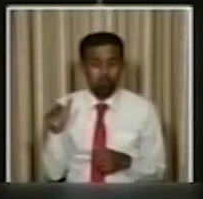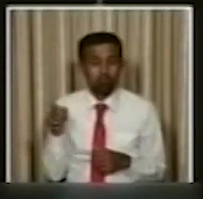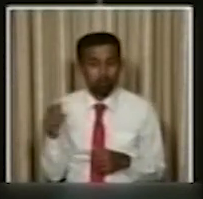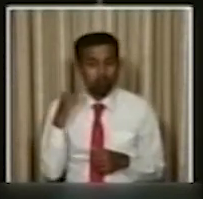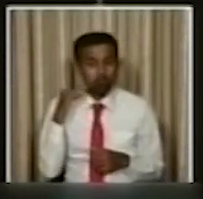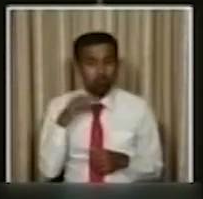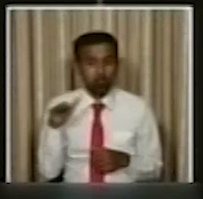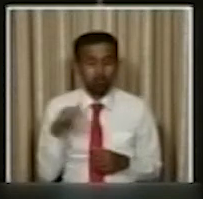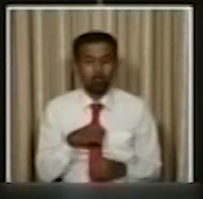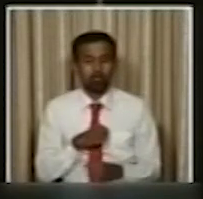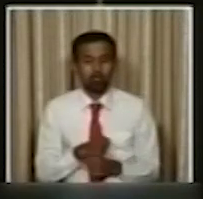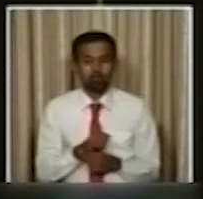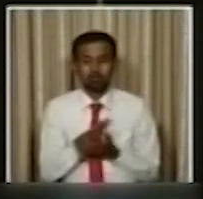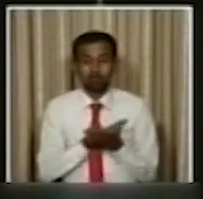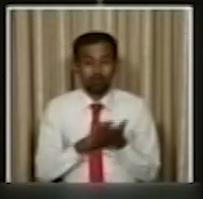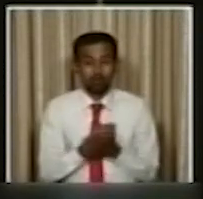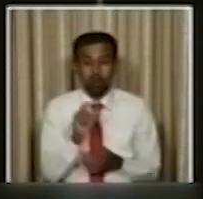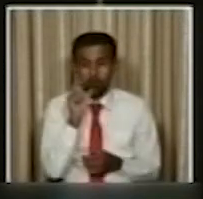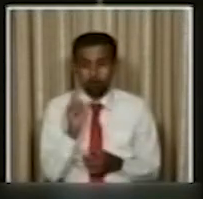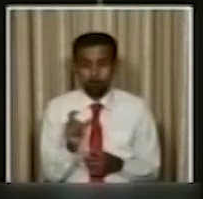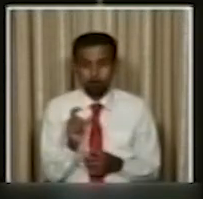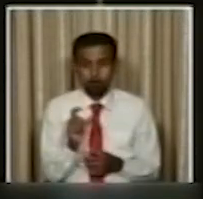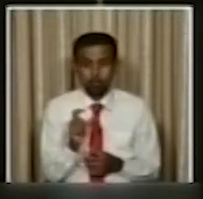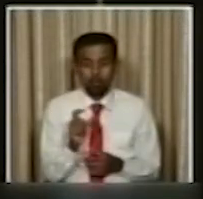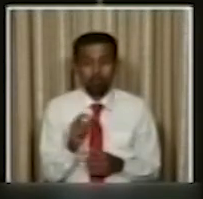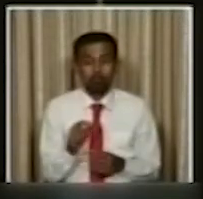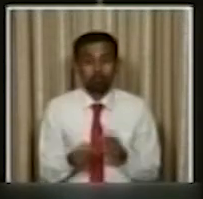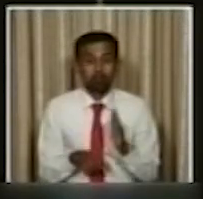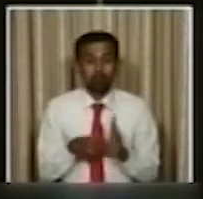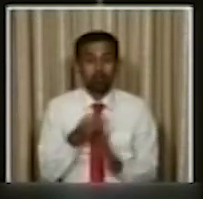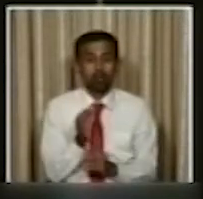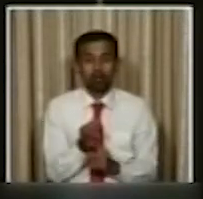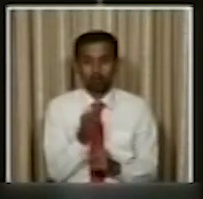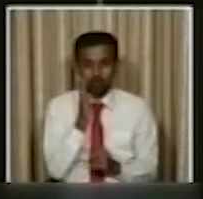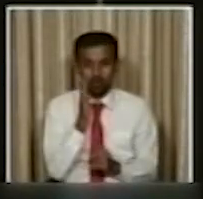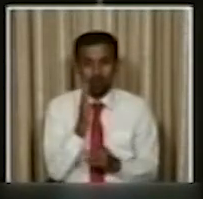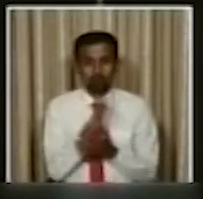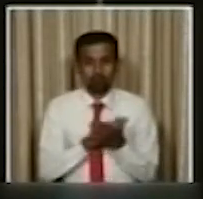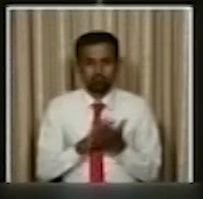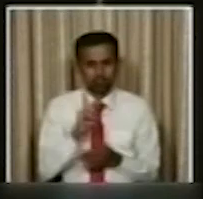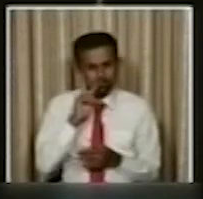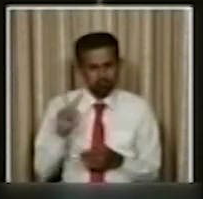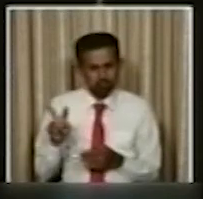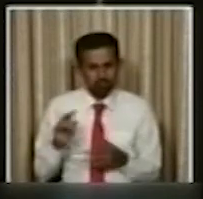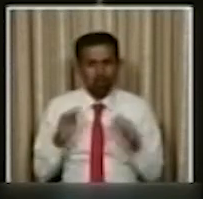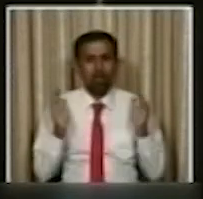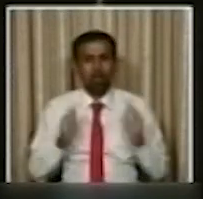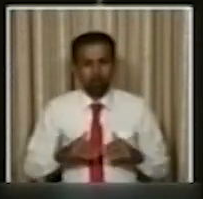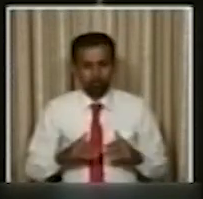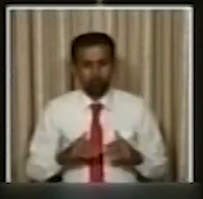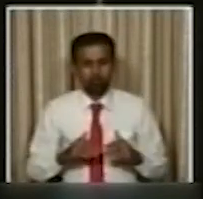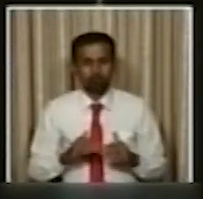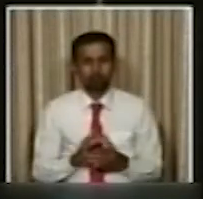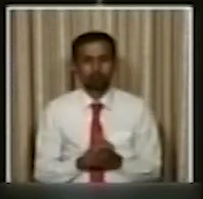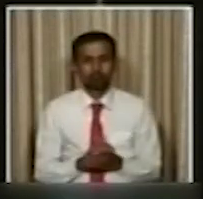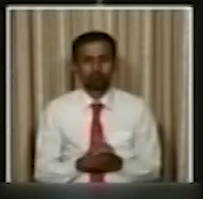நாட்டினது ஜனாதிபதியினது கவனமானது மிக குறைந்த மட்டத்திலேயே அந்த மக்கள் மீது காணப்படுகின்றது என்பது மிக